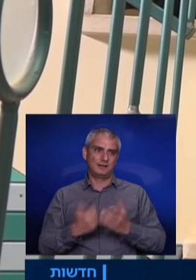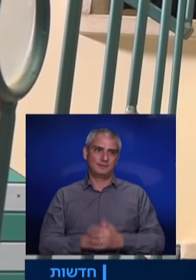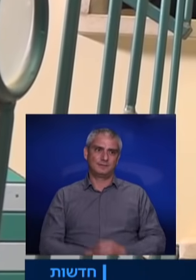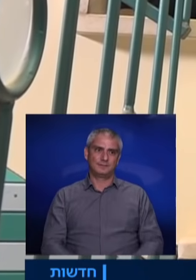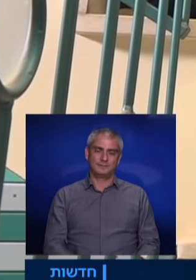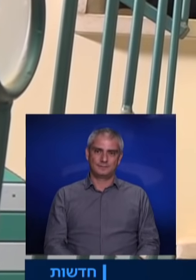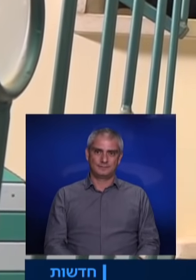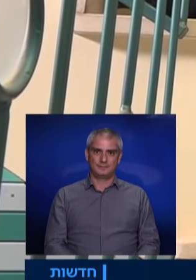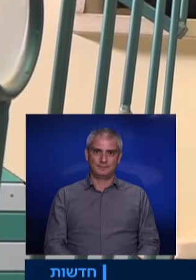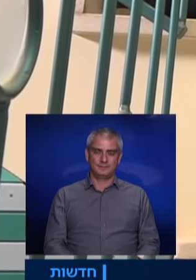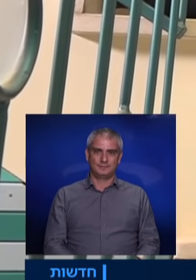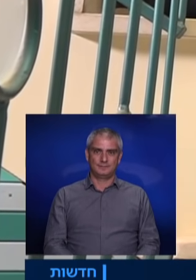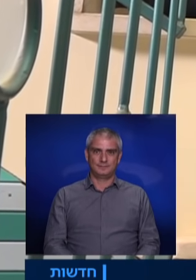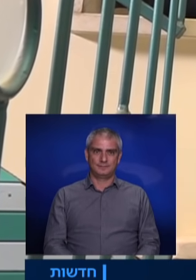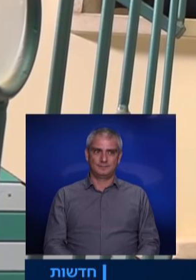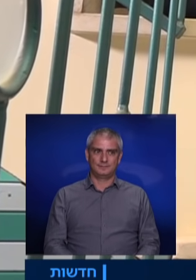לייצר חיים.